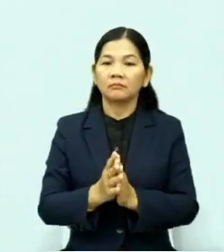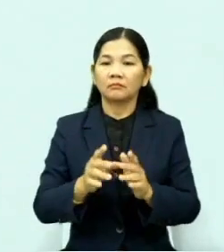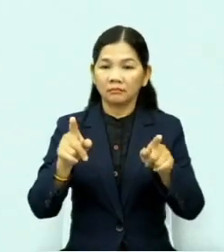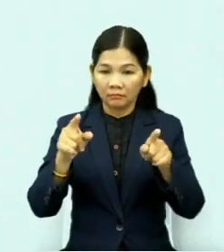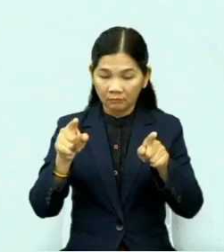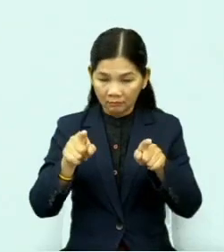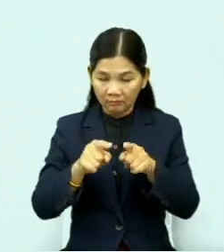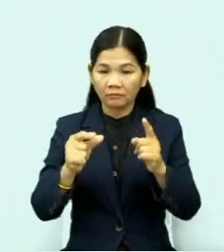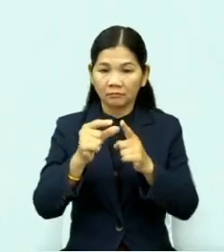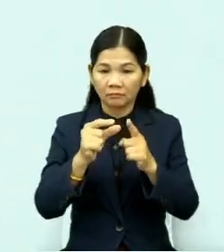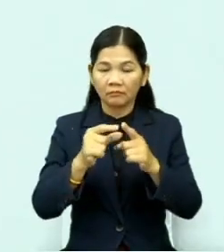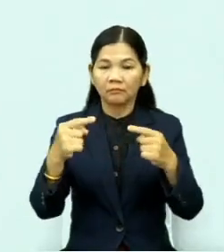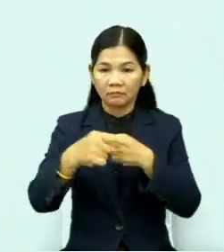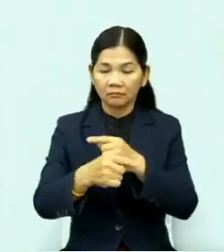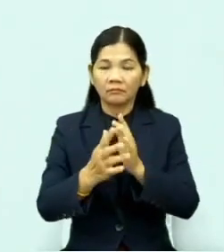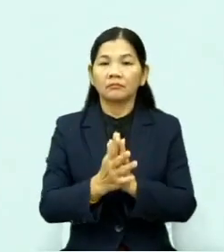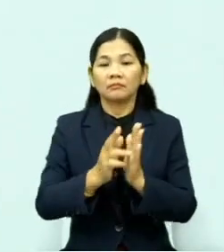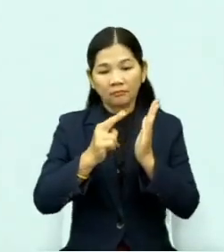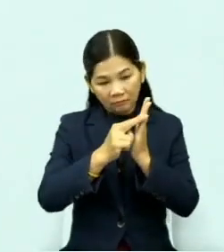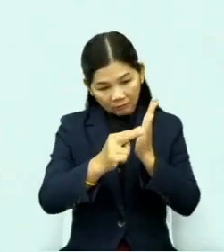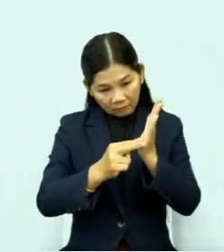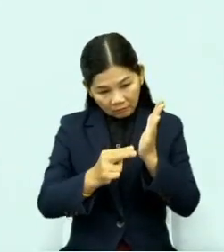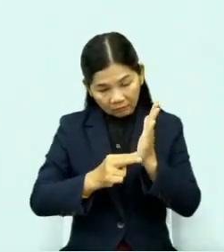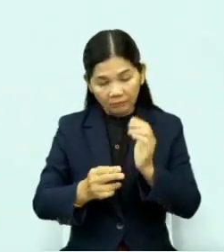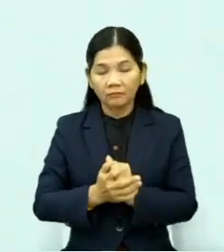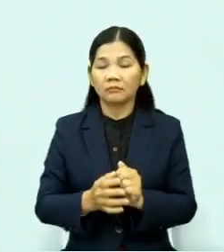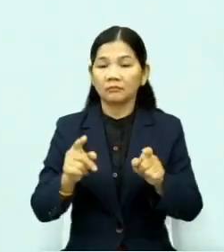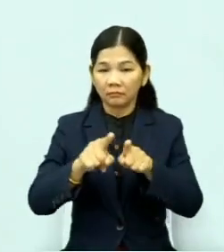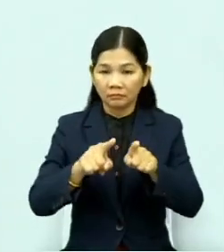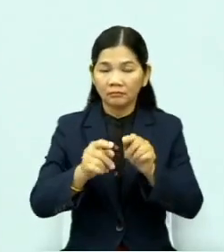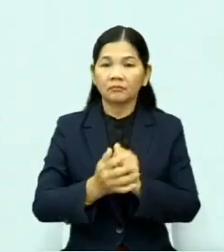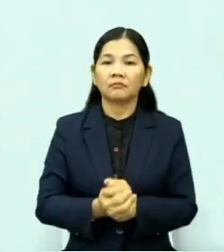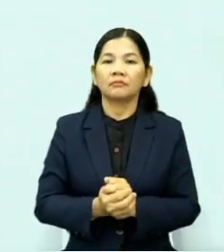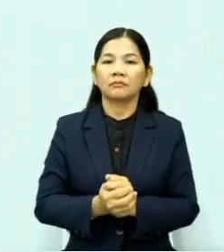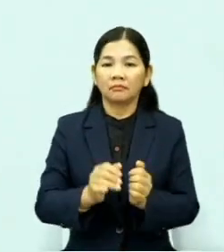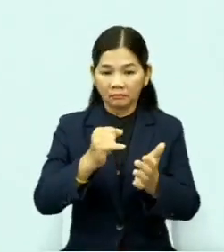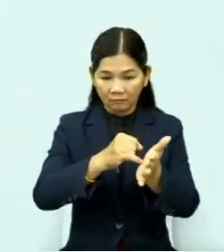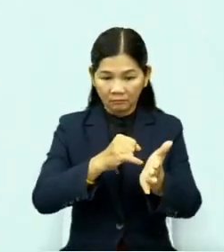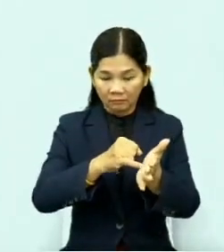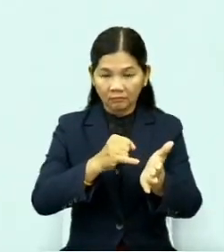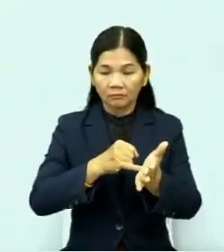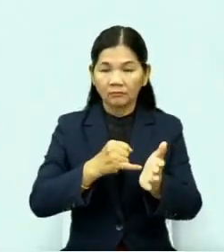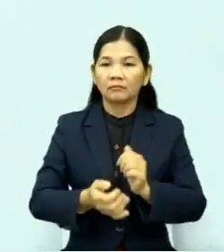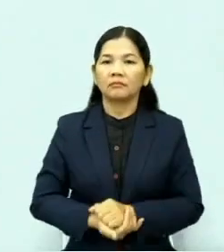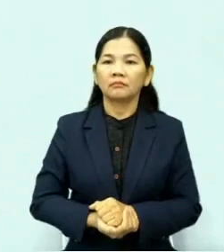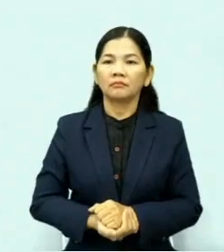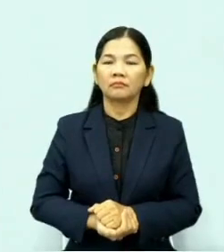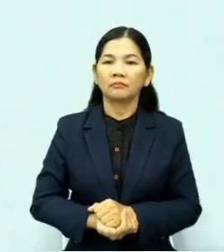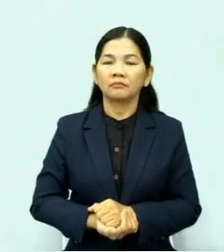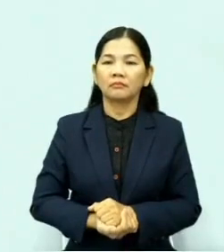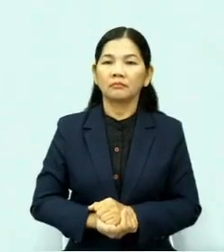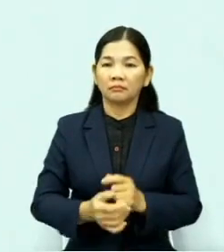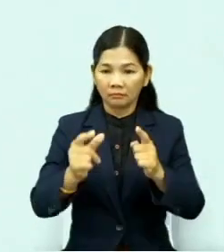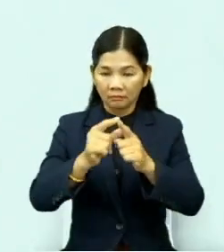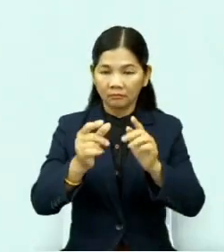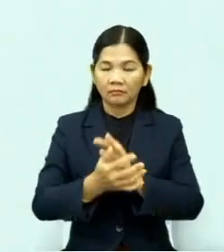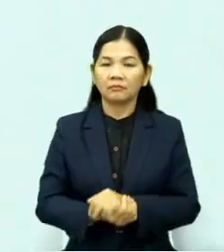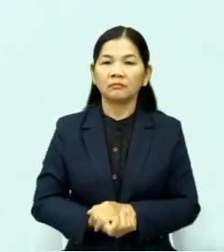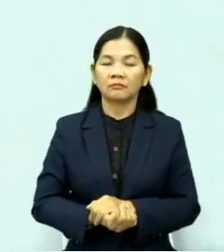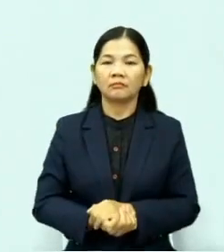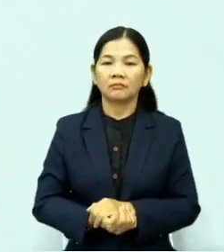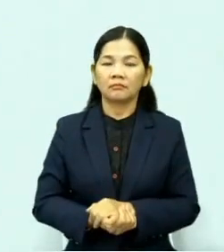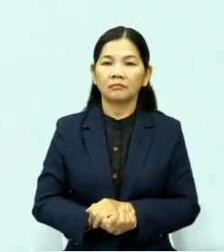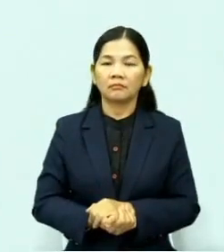ម្មចាពីក្នុងអត្ថបទណាកូនណាពីក្នុងអត្ថបទនិងពាក្យងាយចាឥឡូវកូនមកមើលពាក្យបដិសម្មណា